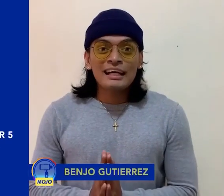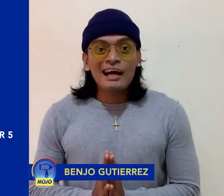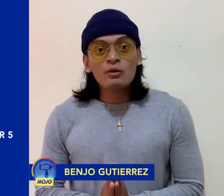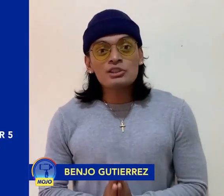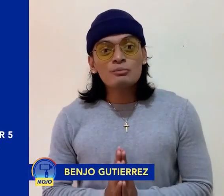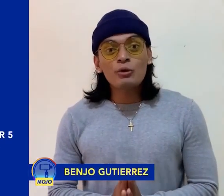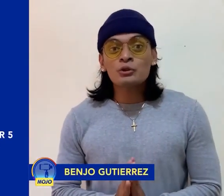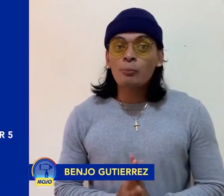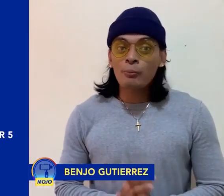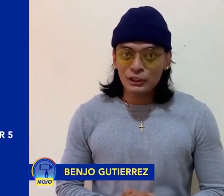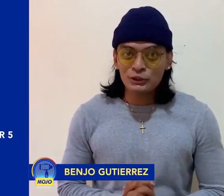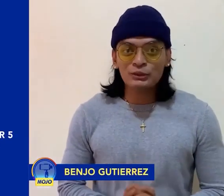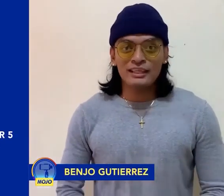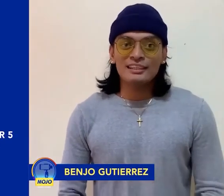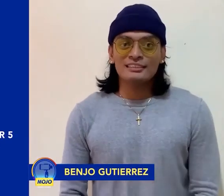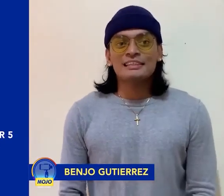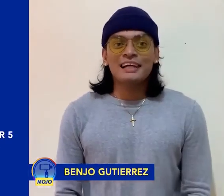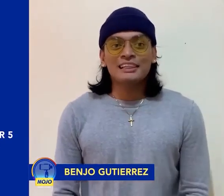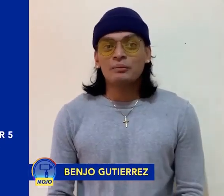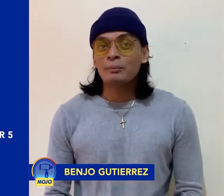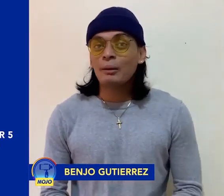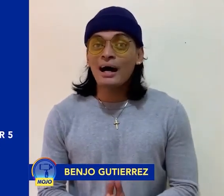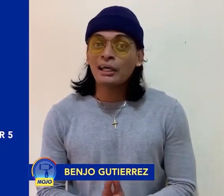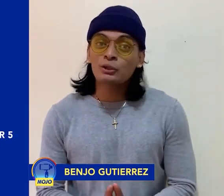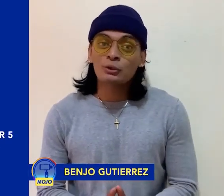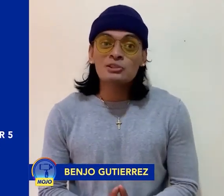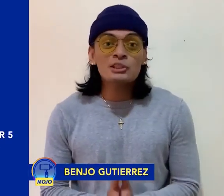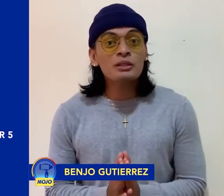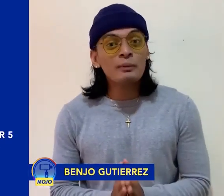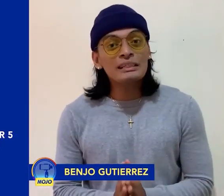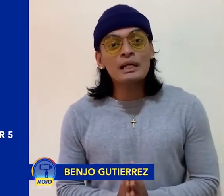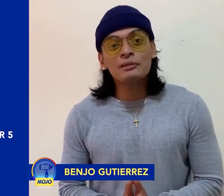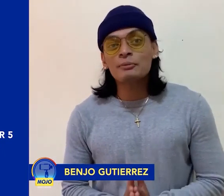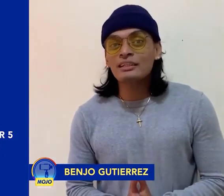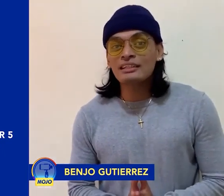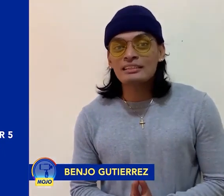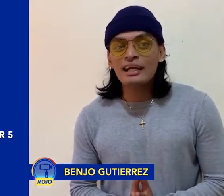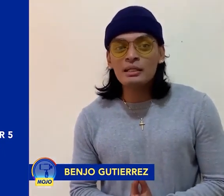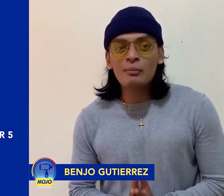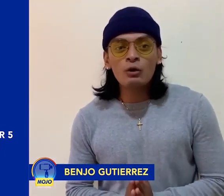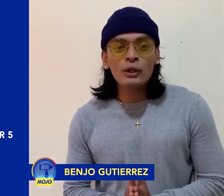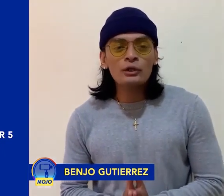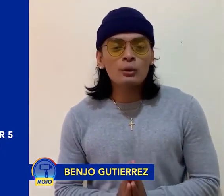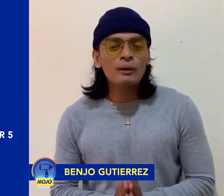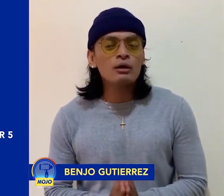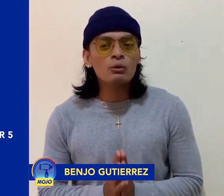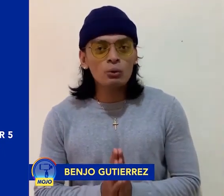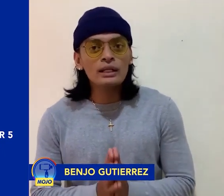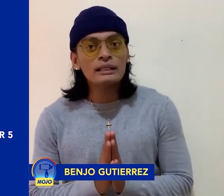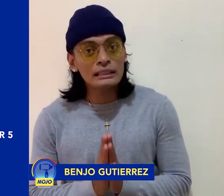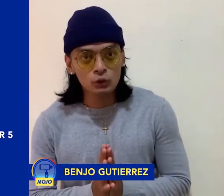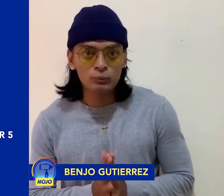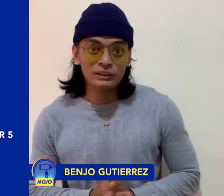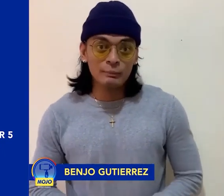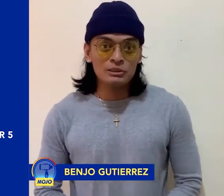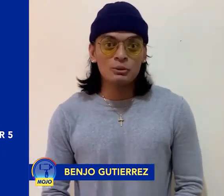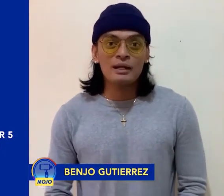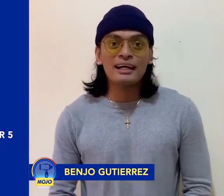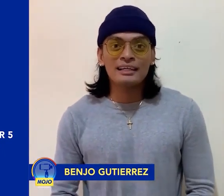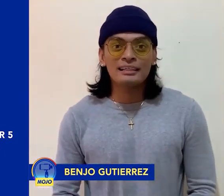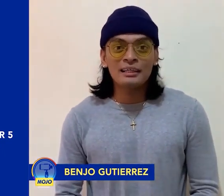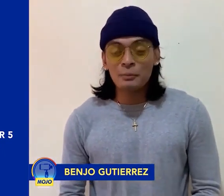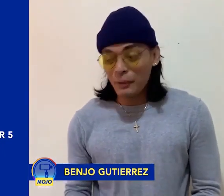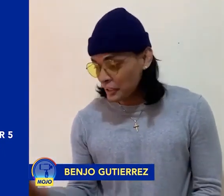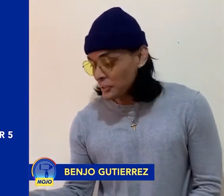Kapatid, ako si Mojo Benji Gutierrez at ang maibabahagi ko sa One Balita Pilipinas ay ang mga kwentong parang unang higup mo ng kape sa